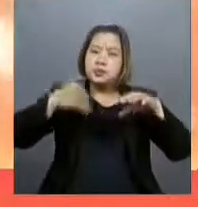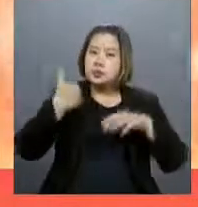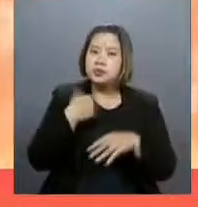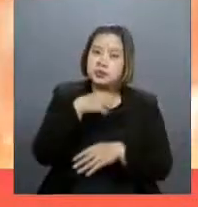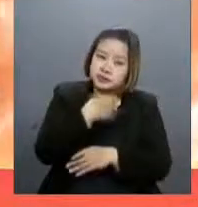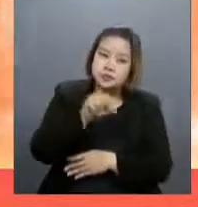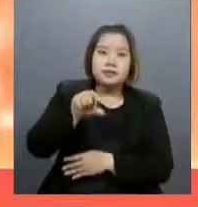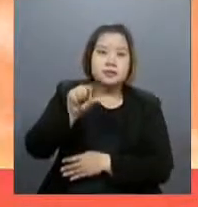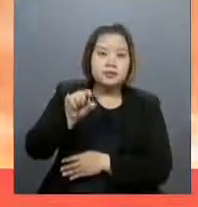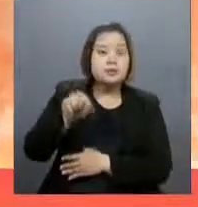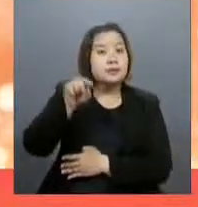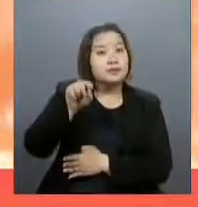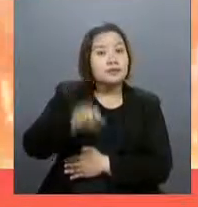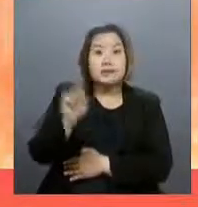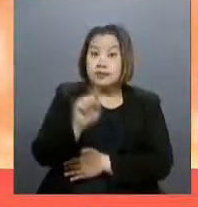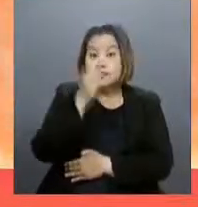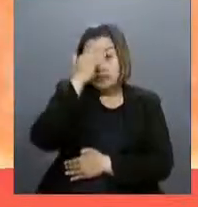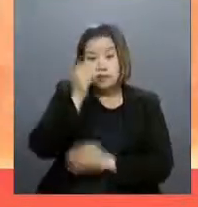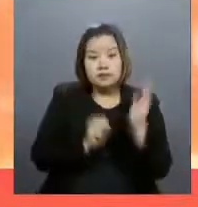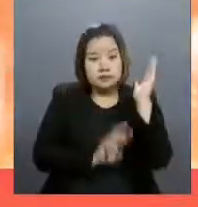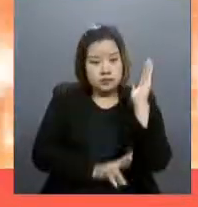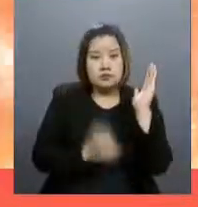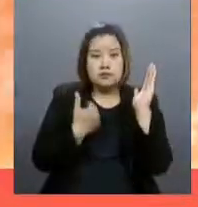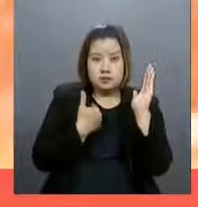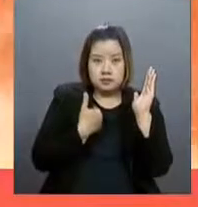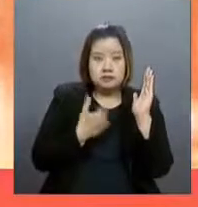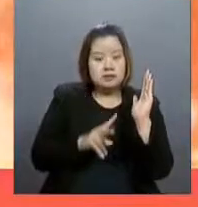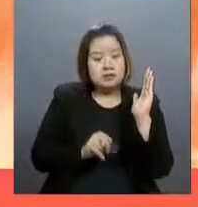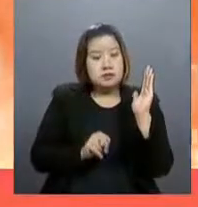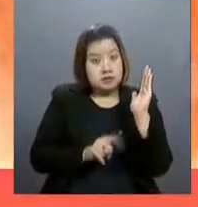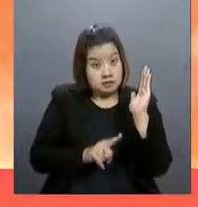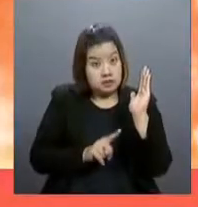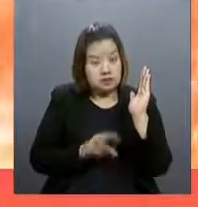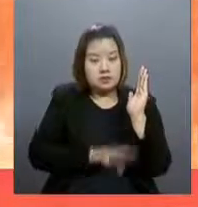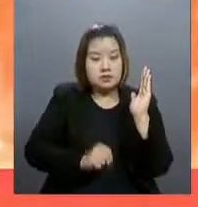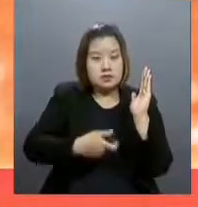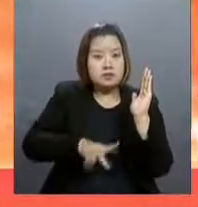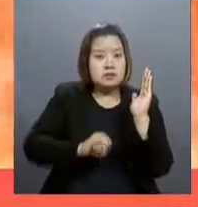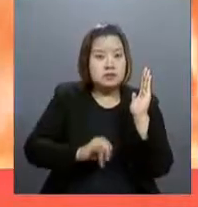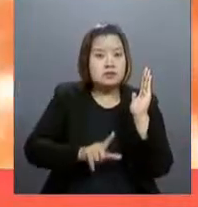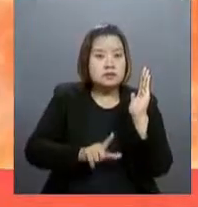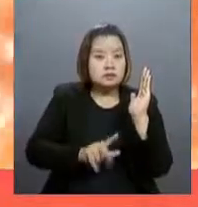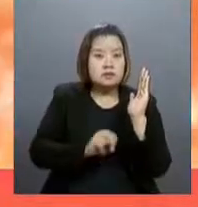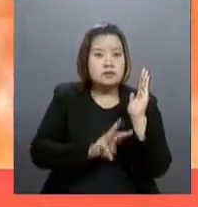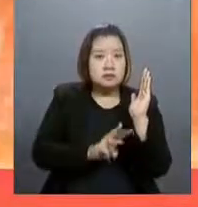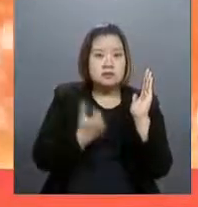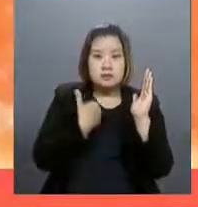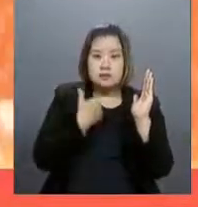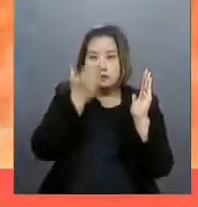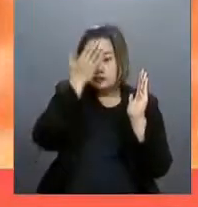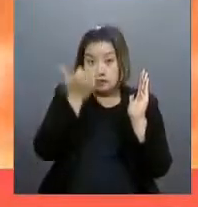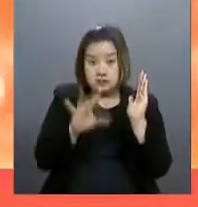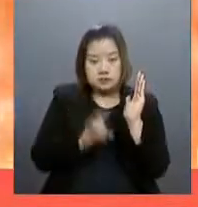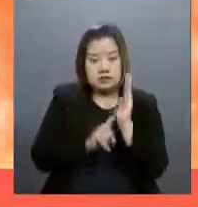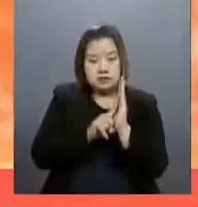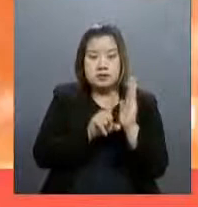ของพื้นที่ส่วนมากที่บริเวณจังหวัดสุราษฎร์ธานีนครศรีธรรมราชสงขลาปัตตานียะลาและนราธิวาสอุณหภูมิระ